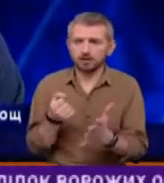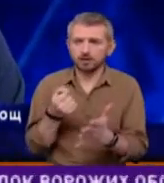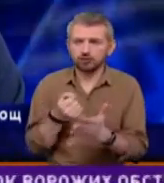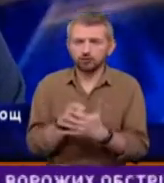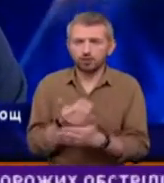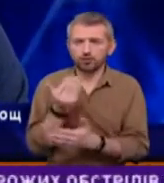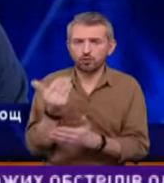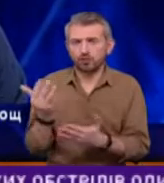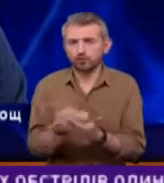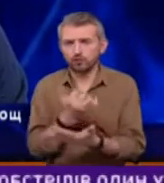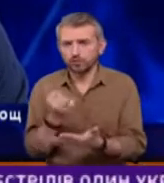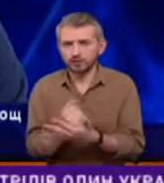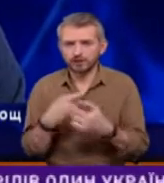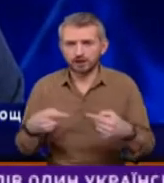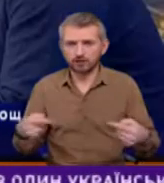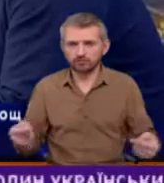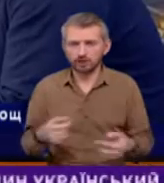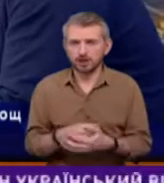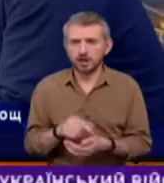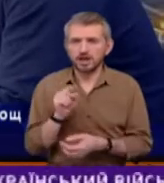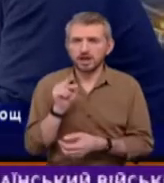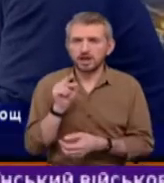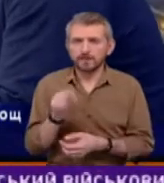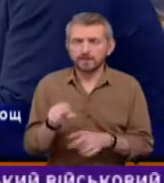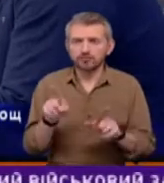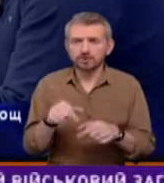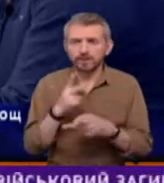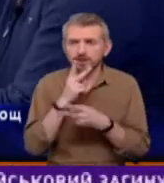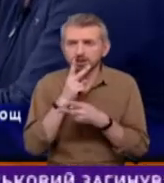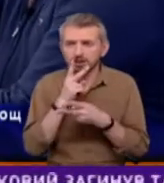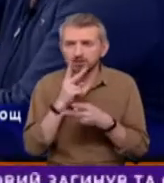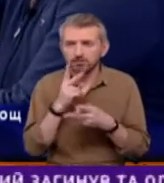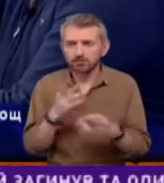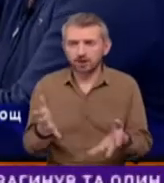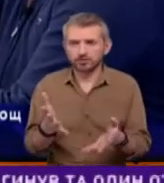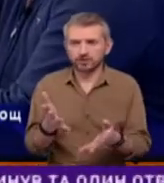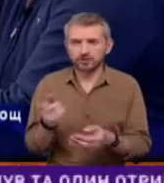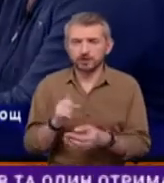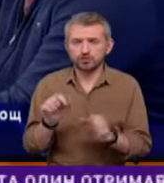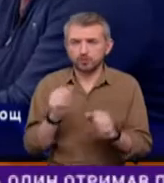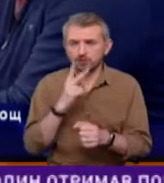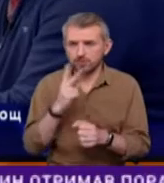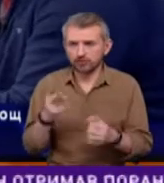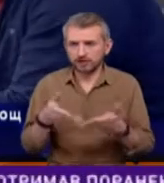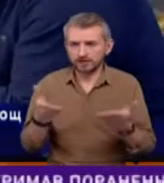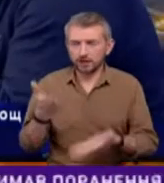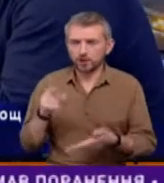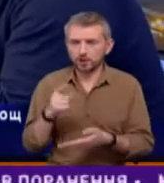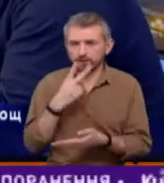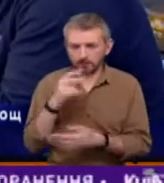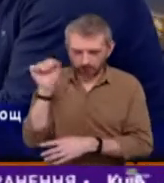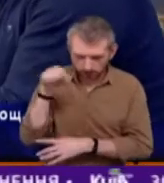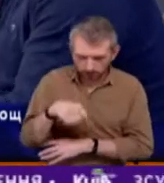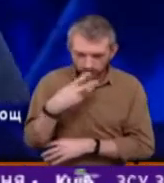до його там здобутків і таке інше, ну, він ж навіть не бачить. Я не знаю, що він може бачити на сцені, якщо він дивиться, і він, що він ж